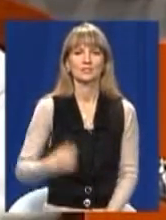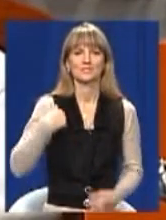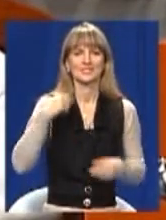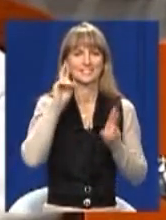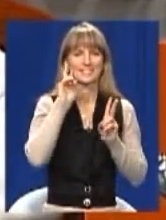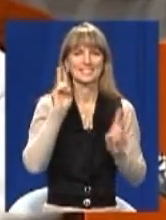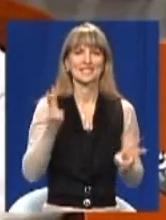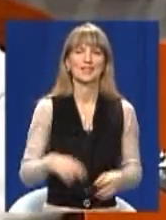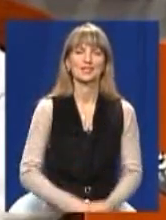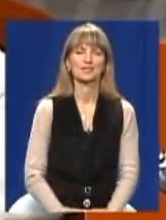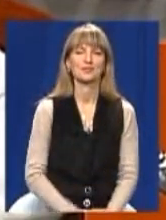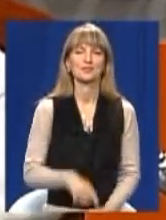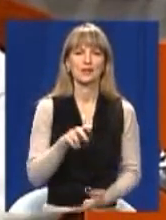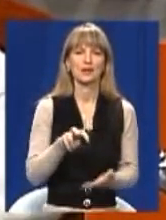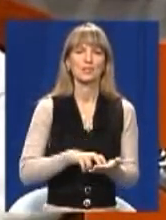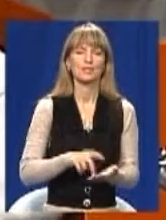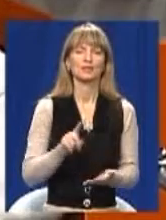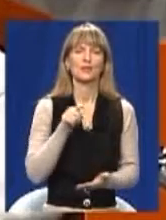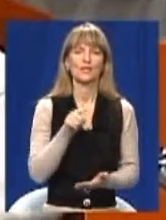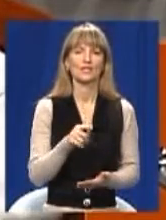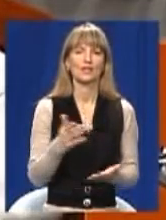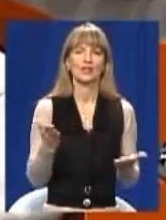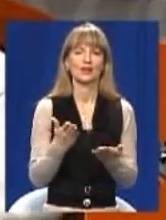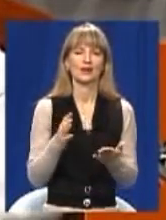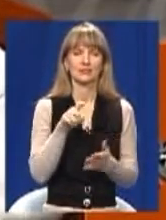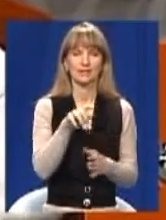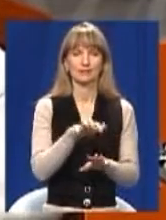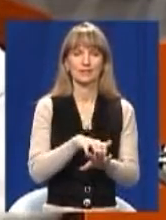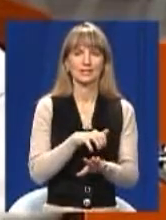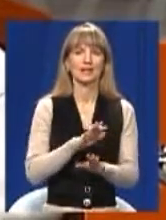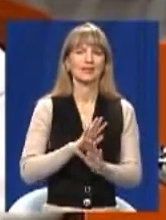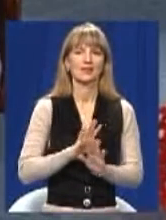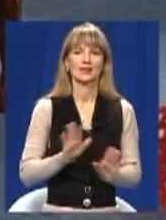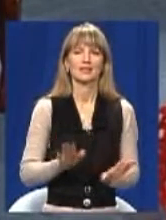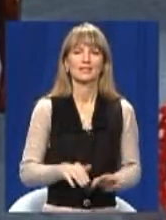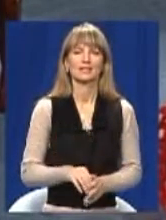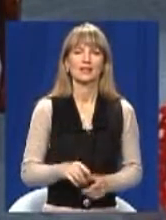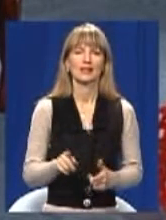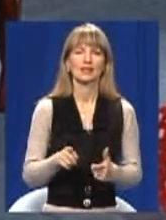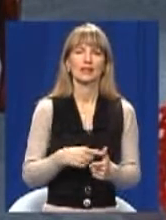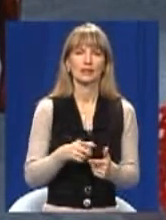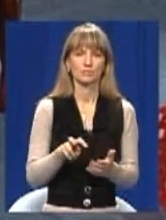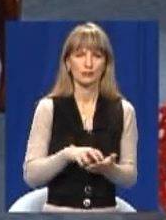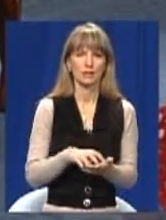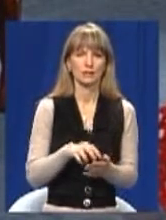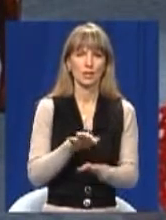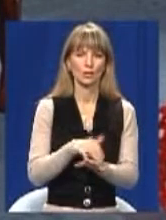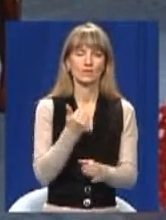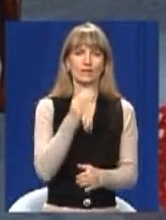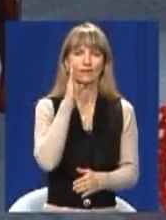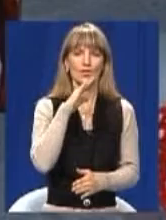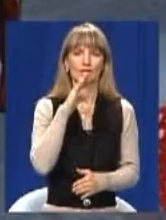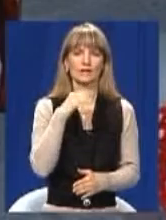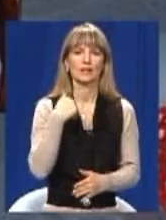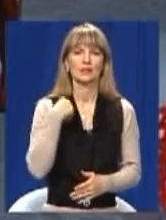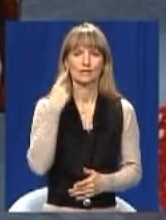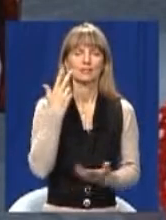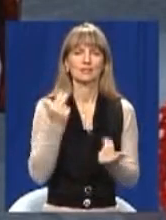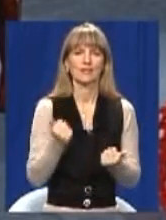знаю. Боїшся, що вони там якось тебе поцарапають? Чи ні. Чи вони... А боїться твій котик води, до речі?